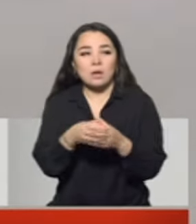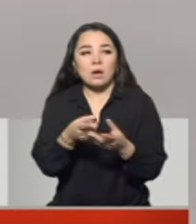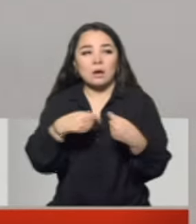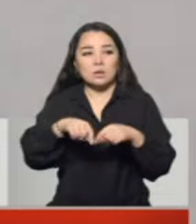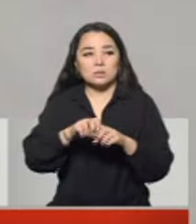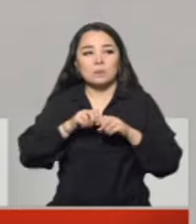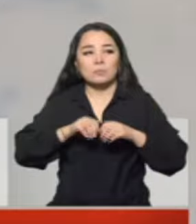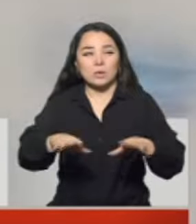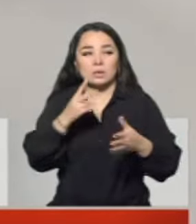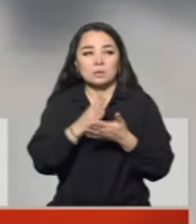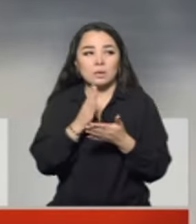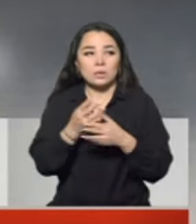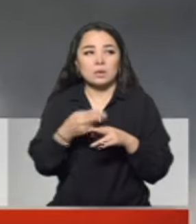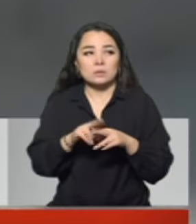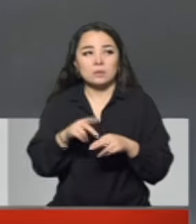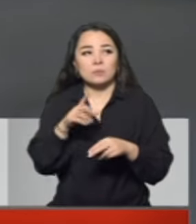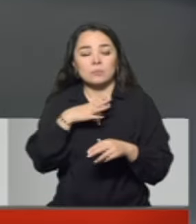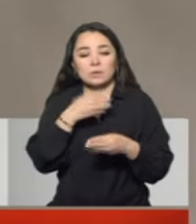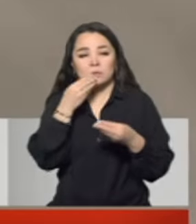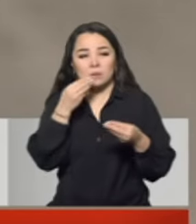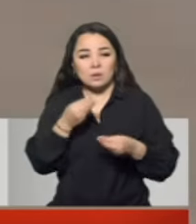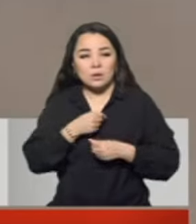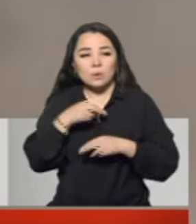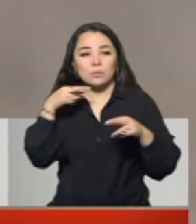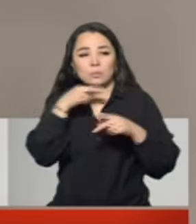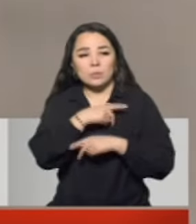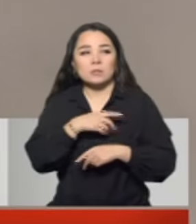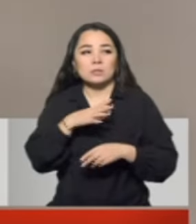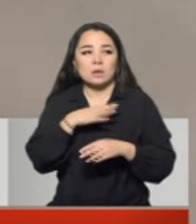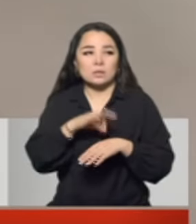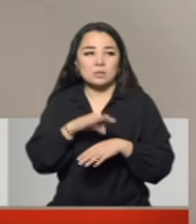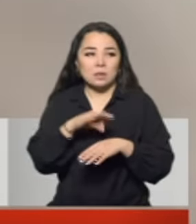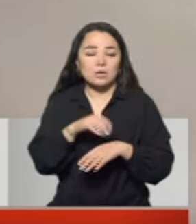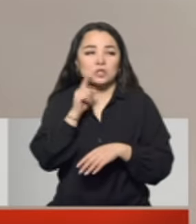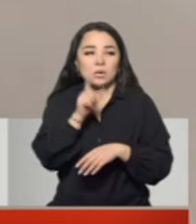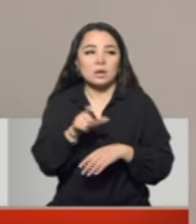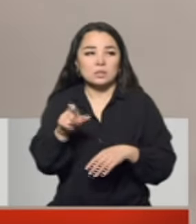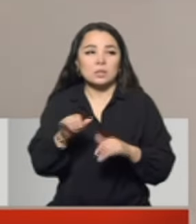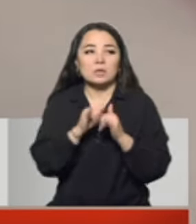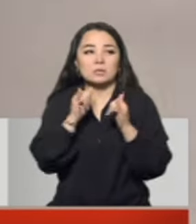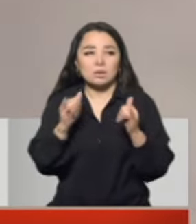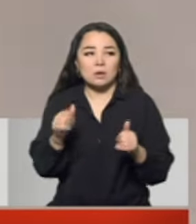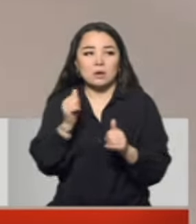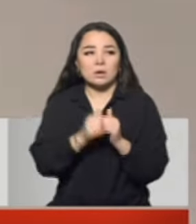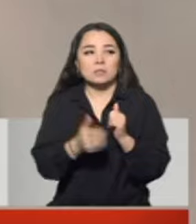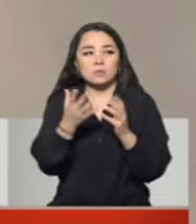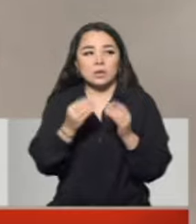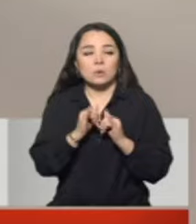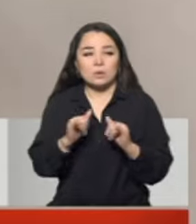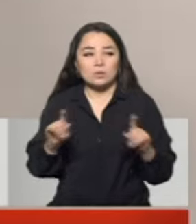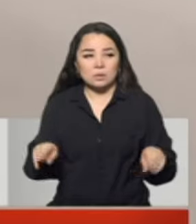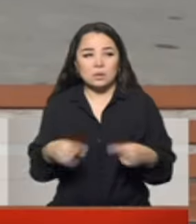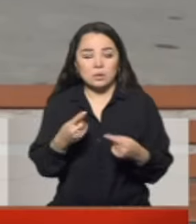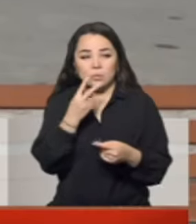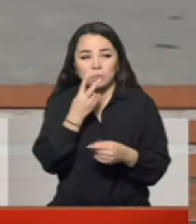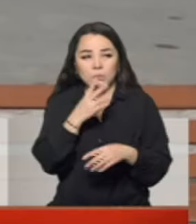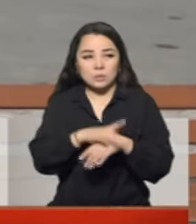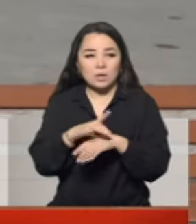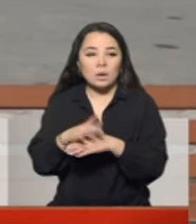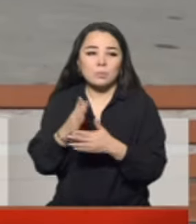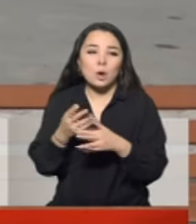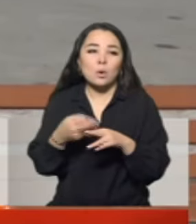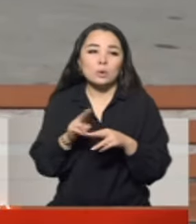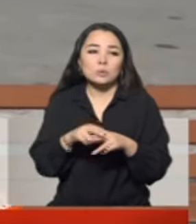айналасында шашылып жатыр. Сананы елітіп, ағзаны улайтын кеселге үйір жастардың қатары күн санап көбейіп барады дейді қоғам белсендісі. Бұл